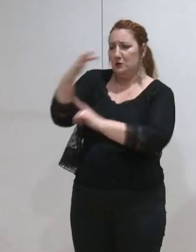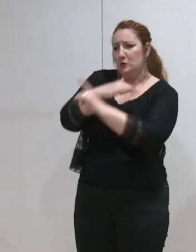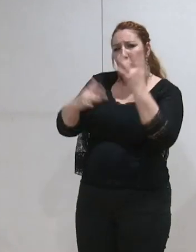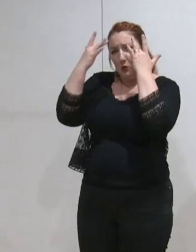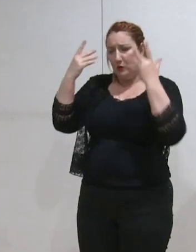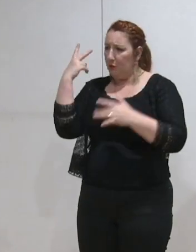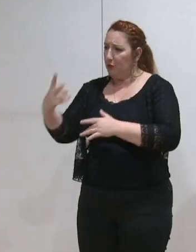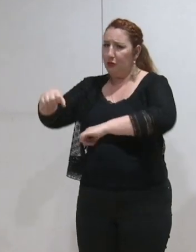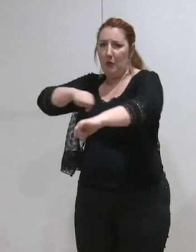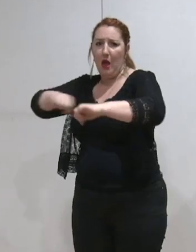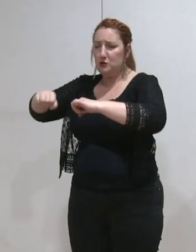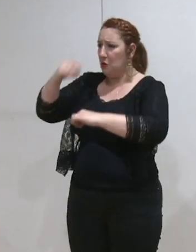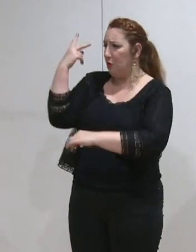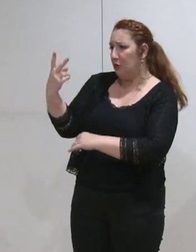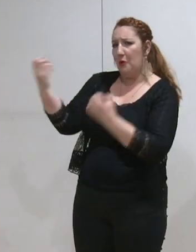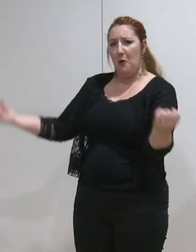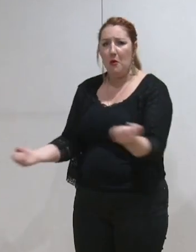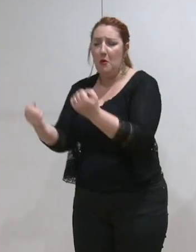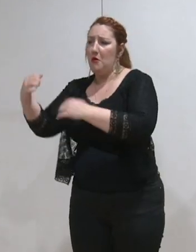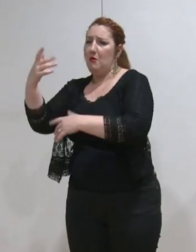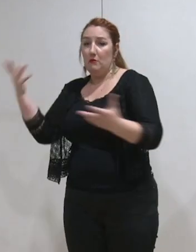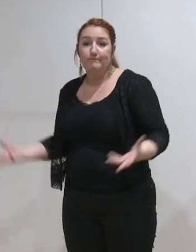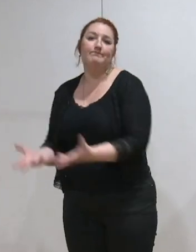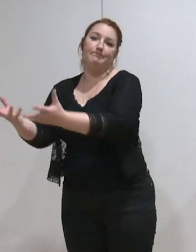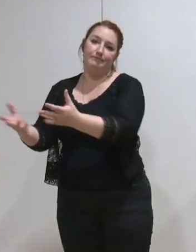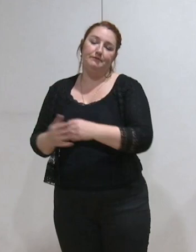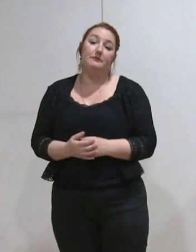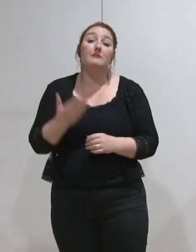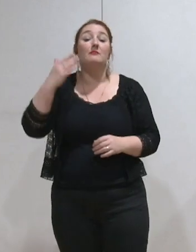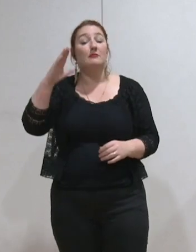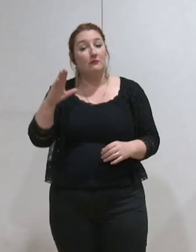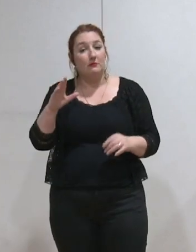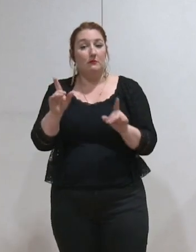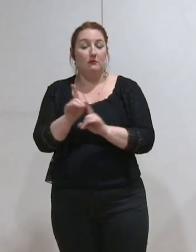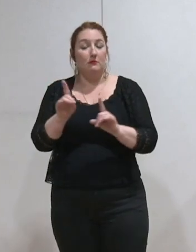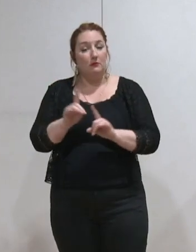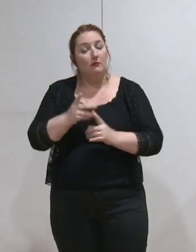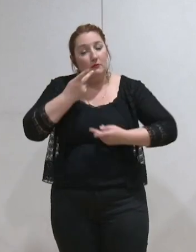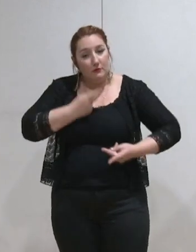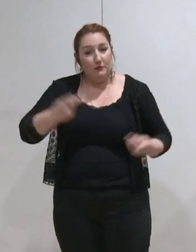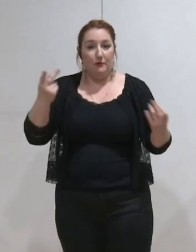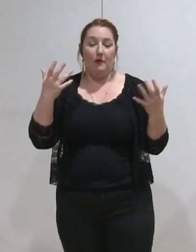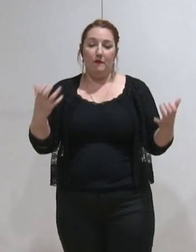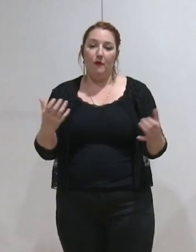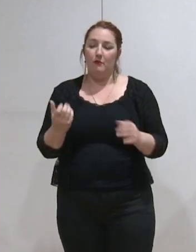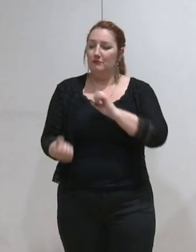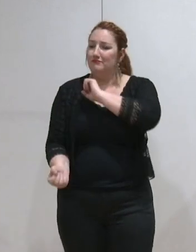la ville mais je dois dire aussi que ces événements ont été l'occasion pour certains responsables de